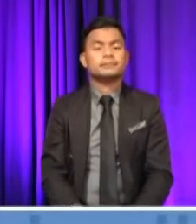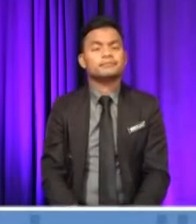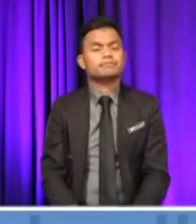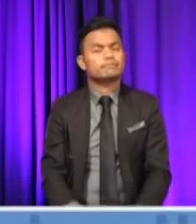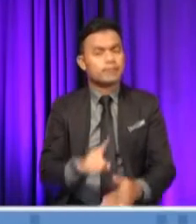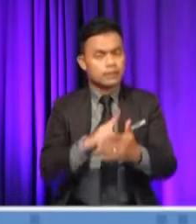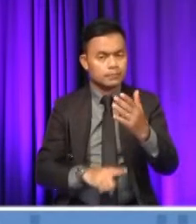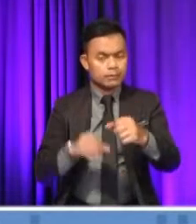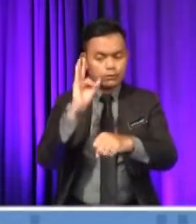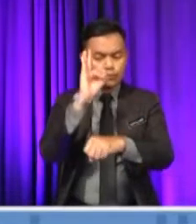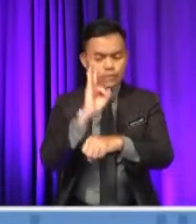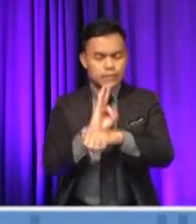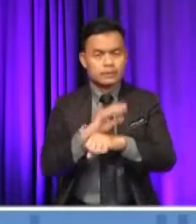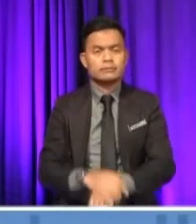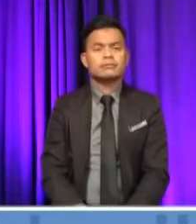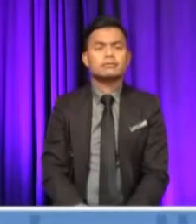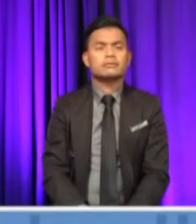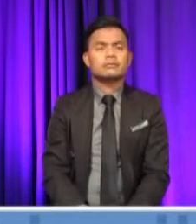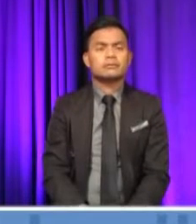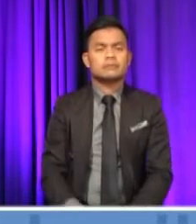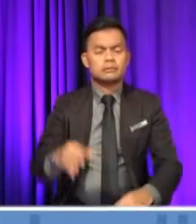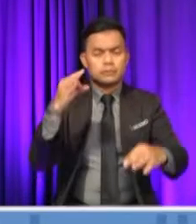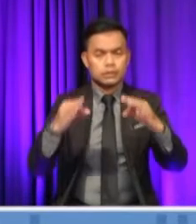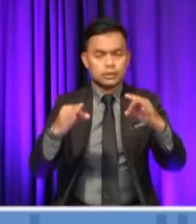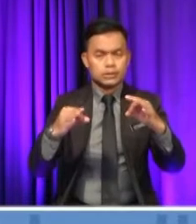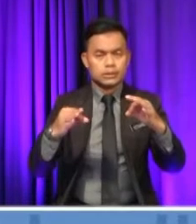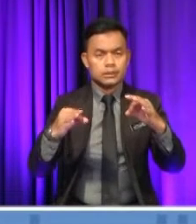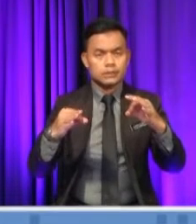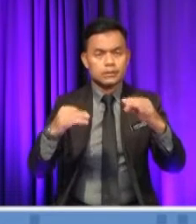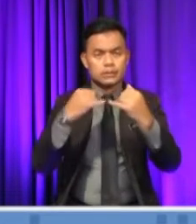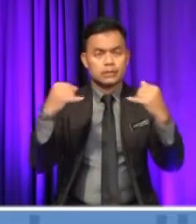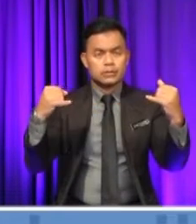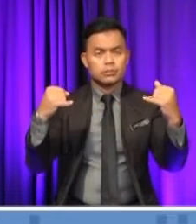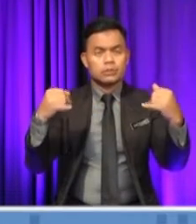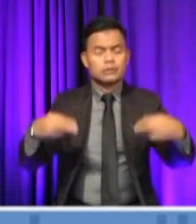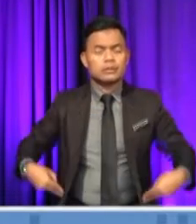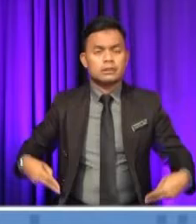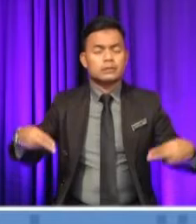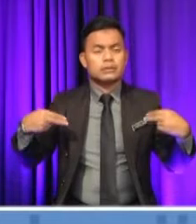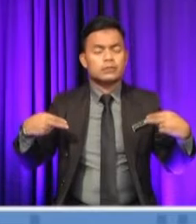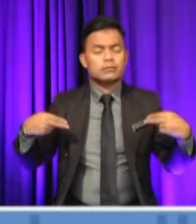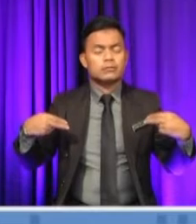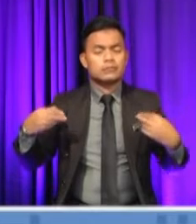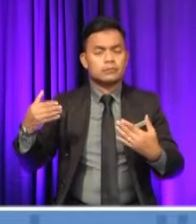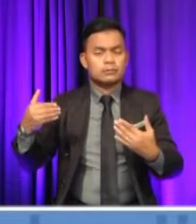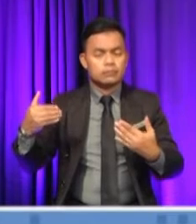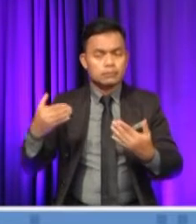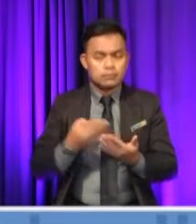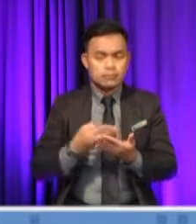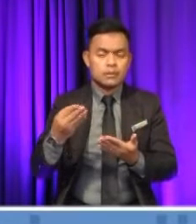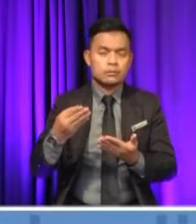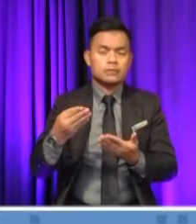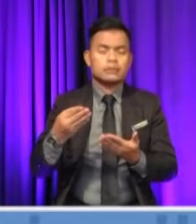Syahira. Cuba Syahira. Kalau wayar hidup dia membawa bekalan arus ulang-alik daripada punca kuasa